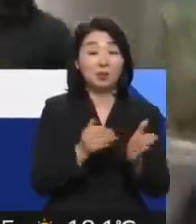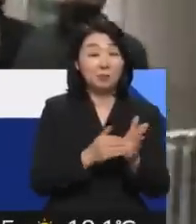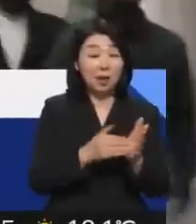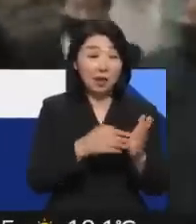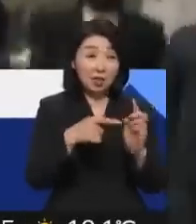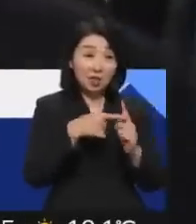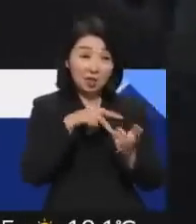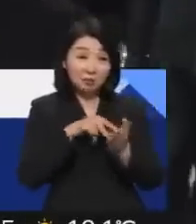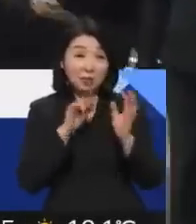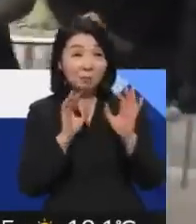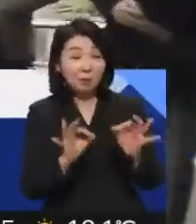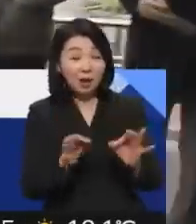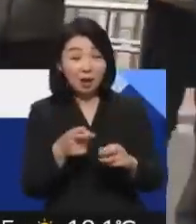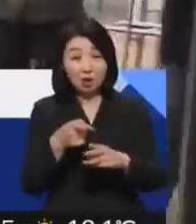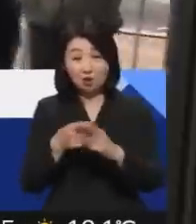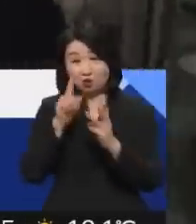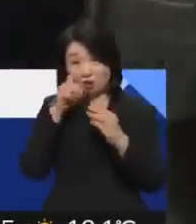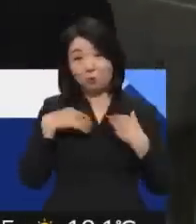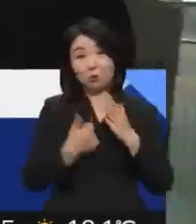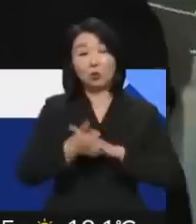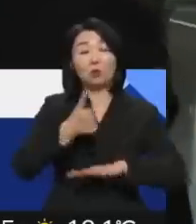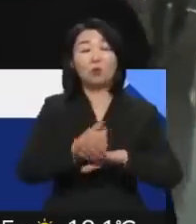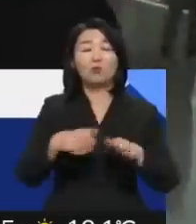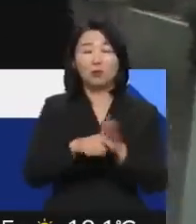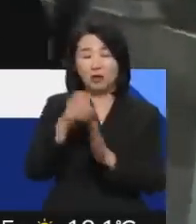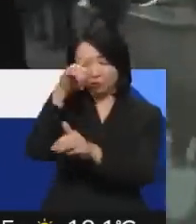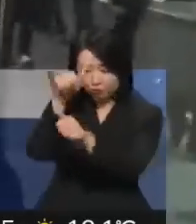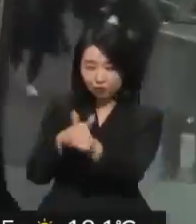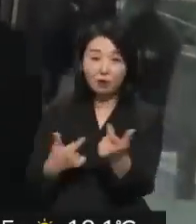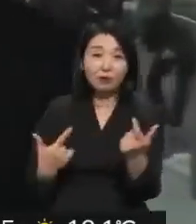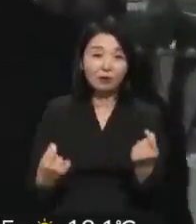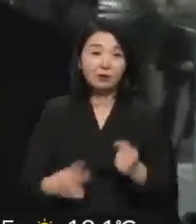거죠? 윤석열 정부 성공을 위한 충정이라고 저는 생각합니다.